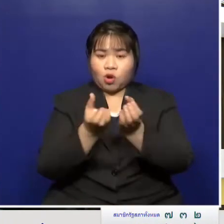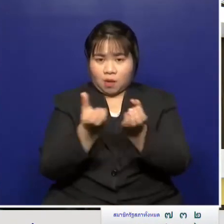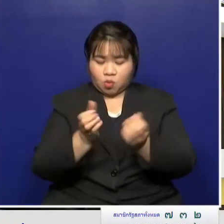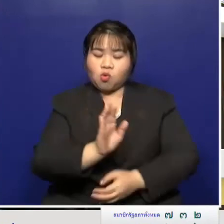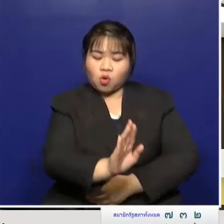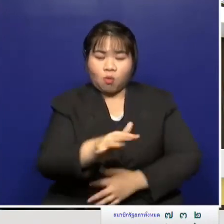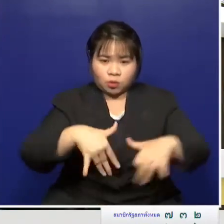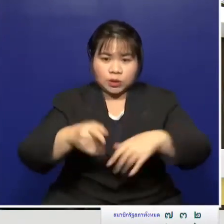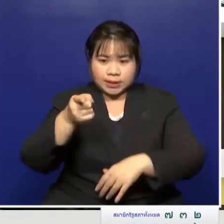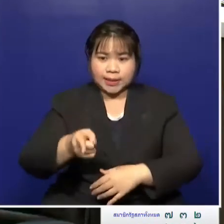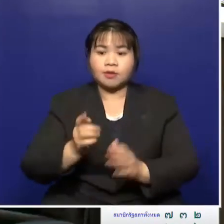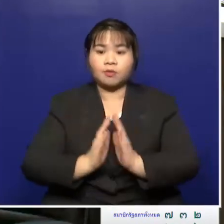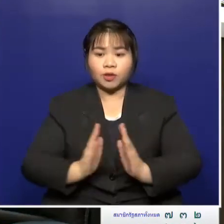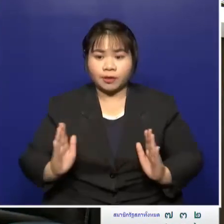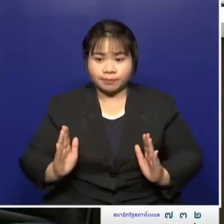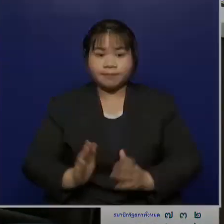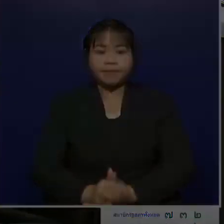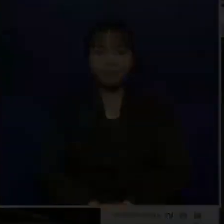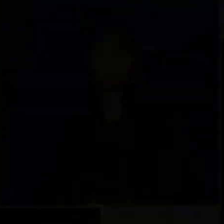ประชาชนครัขอบคุณครัครับ กtech ogie่อไป